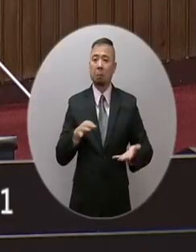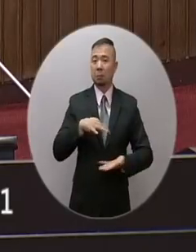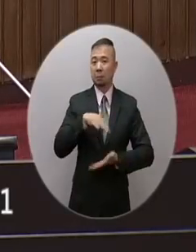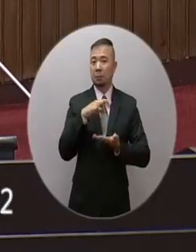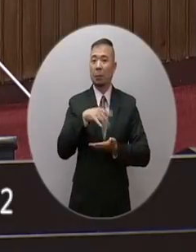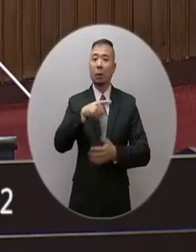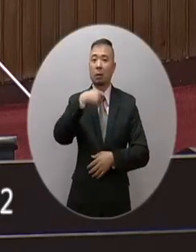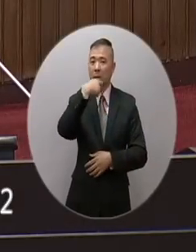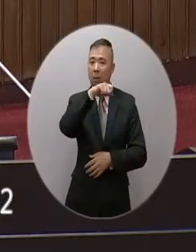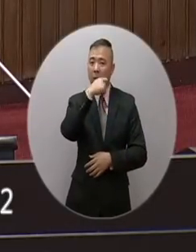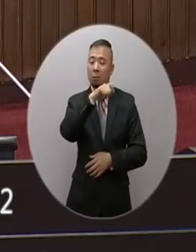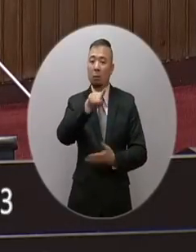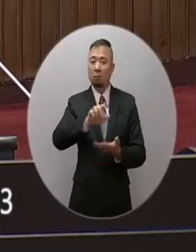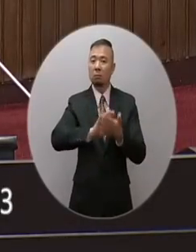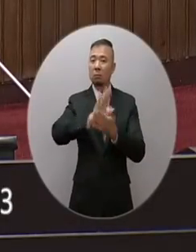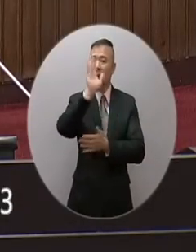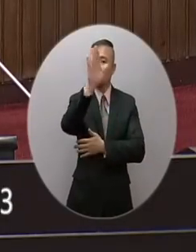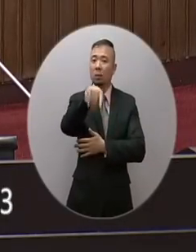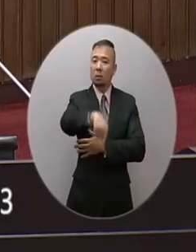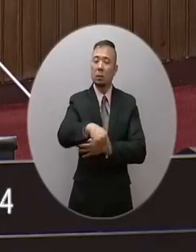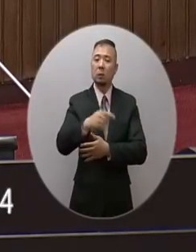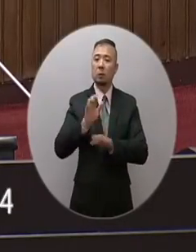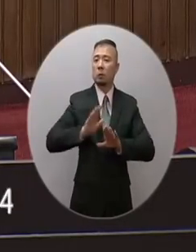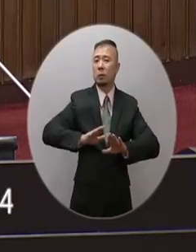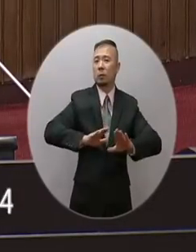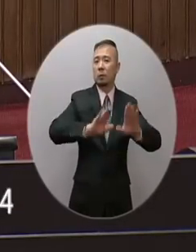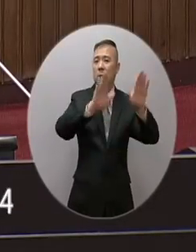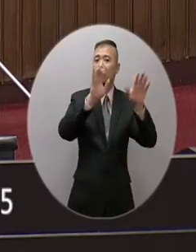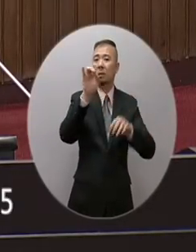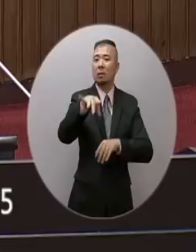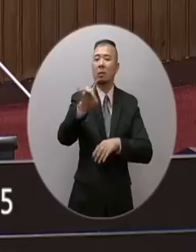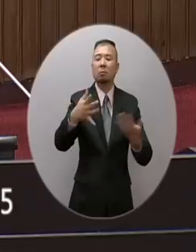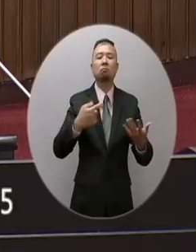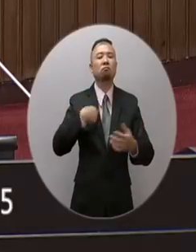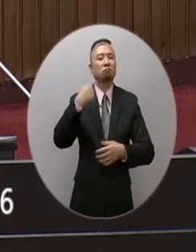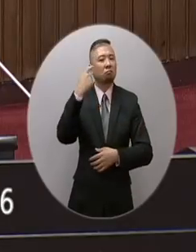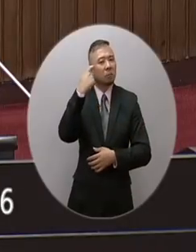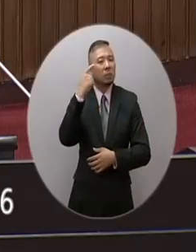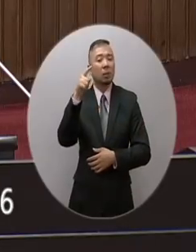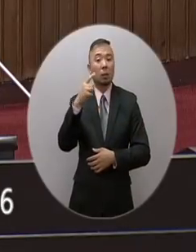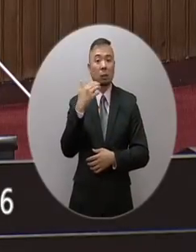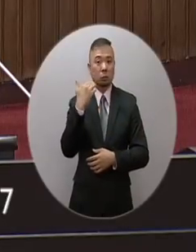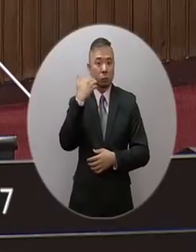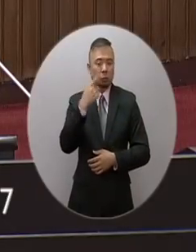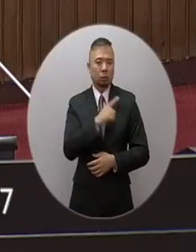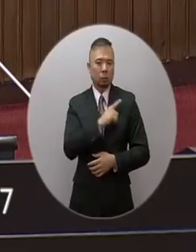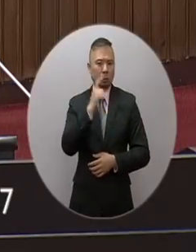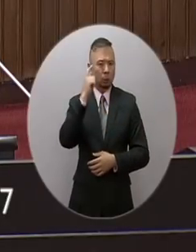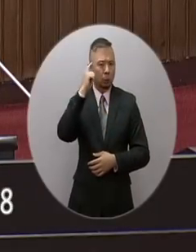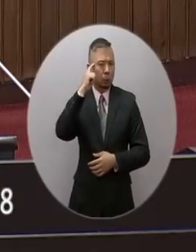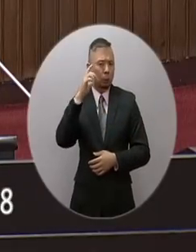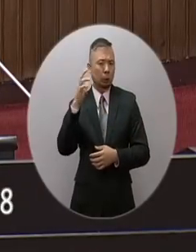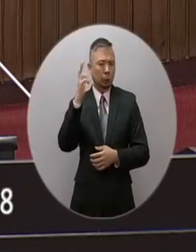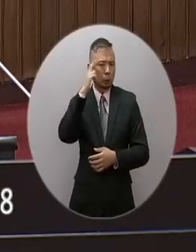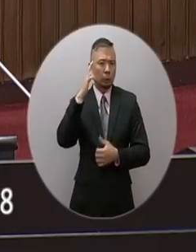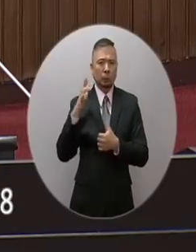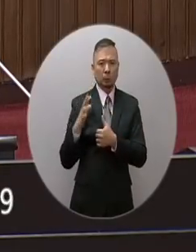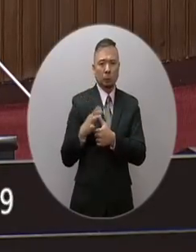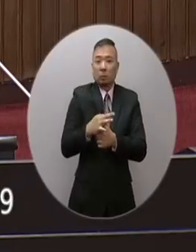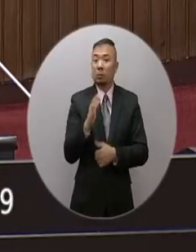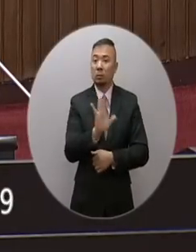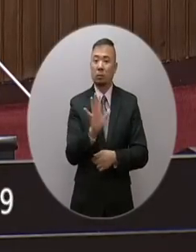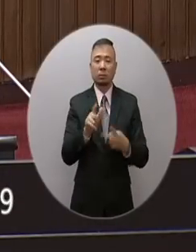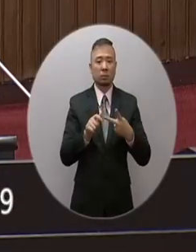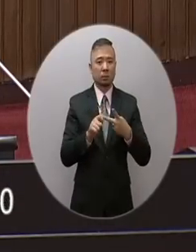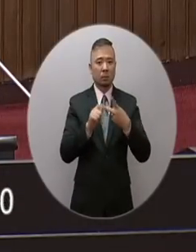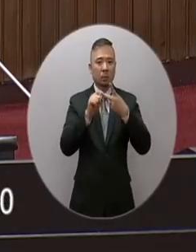湾应该往何处去呢？金平认为，只要不受制于偶值的意识形态，不局限于